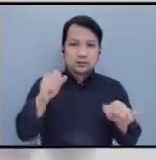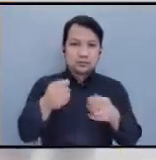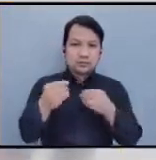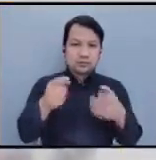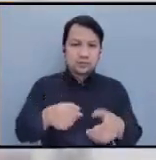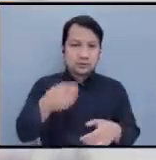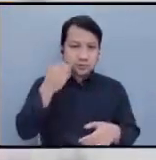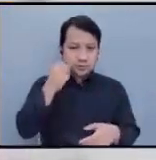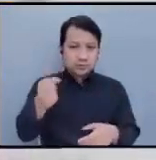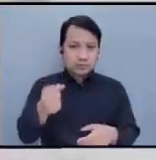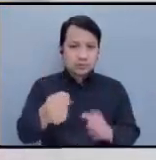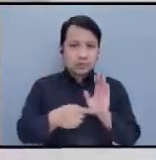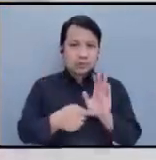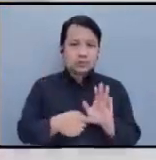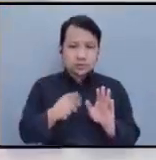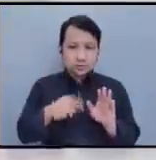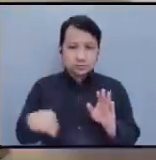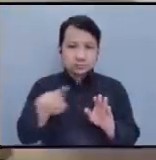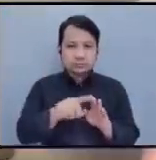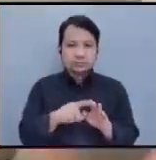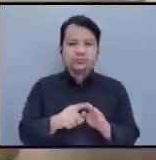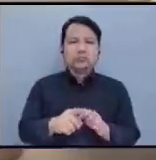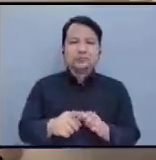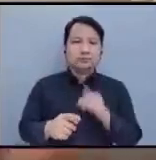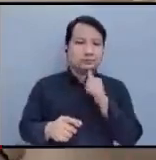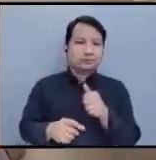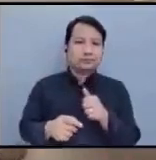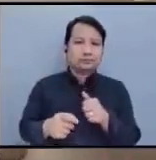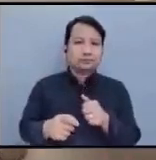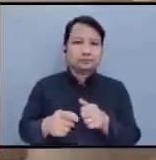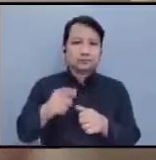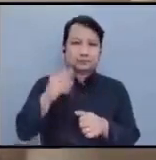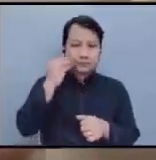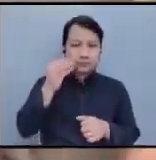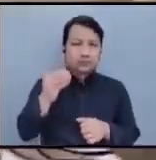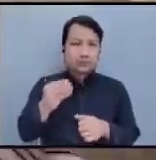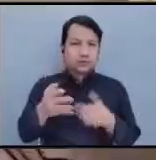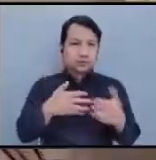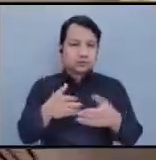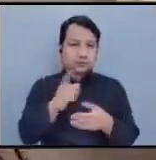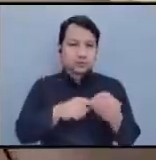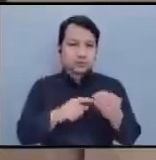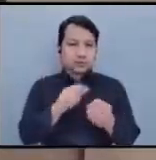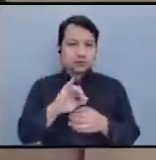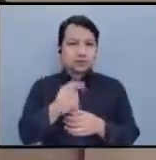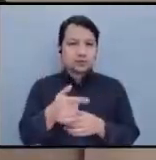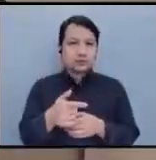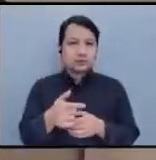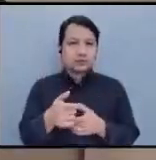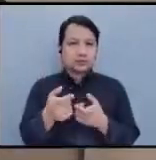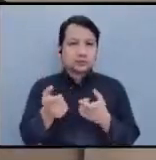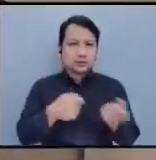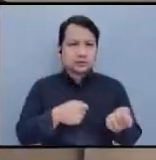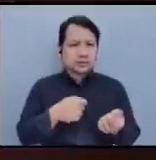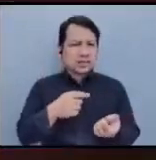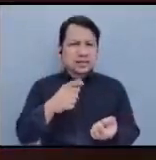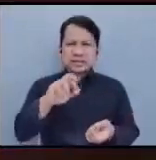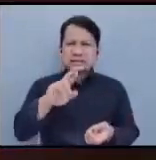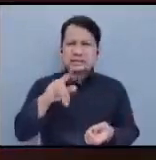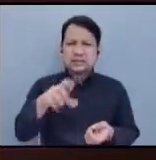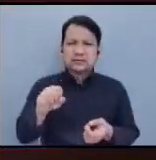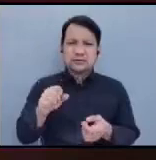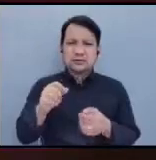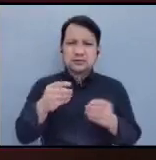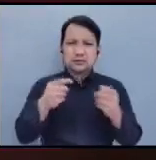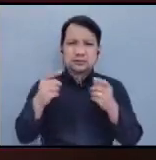sa isang Instagram post ng tila pagkadismaya ni Manay Lolit sa di umano'y ginawang power tripping ni Bea at manager nitong si